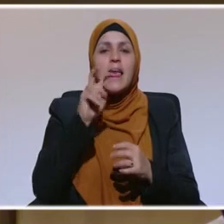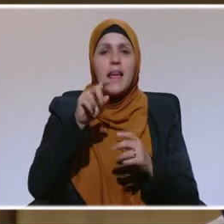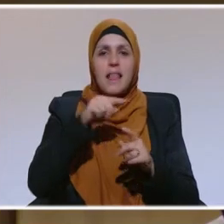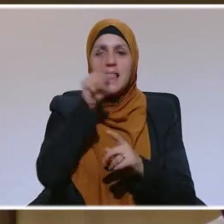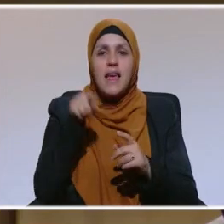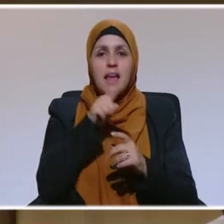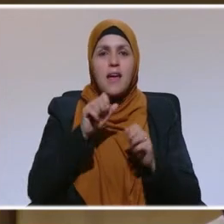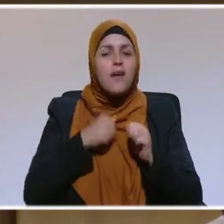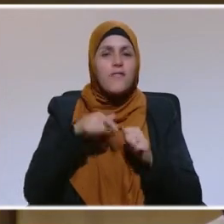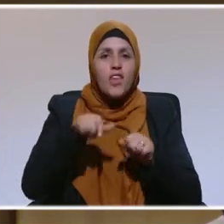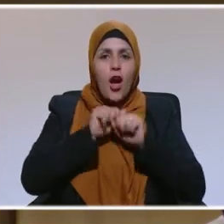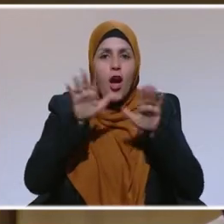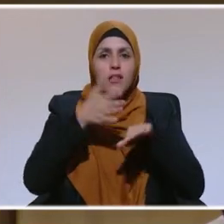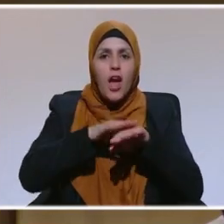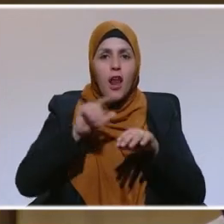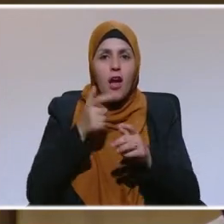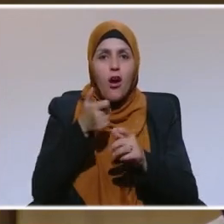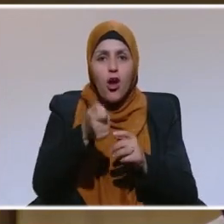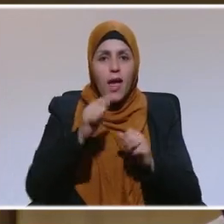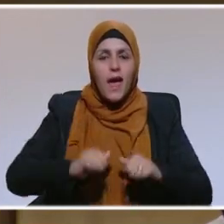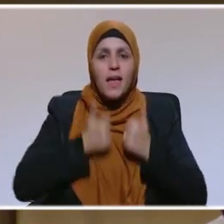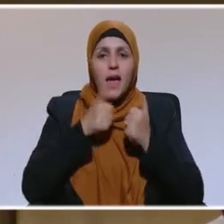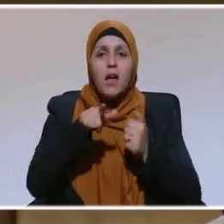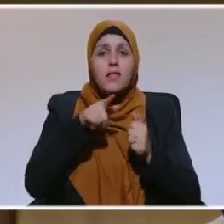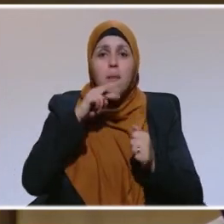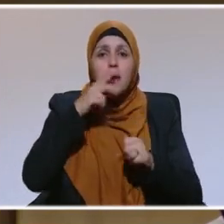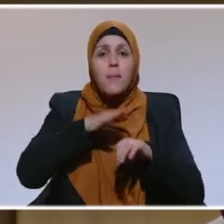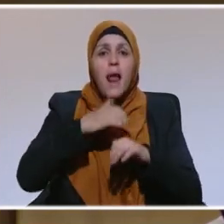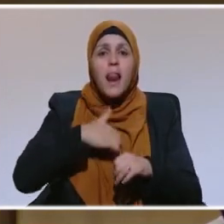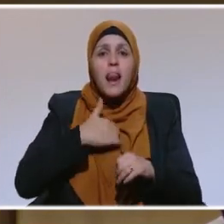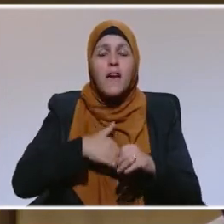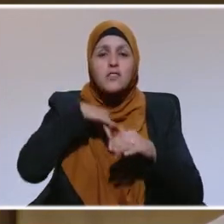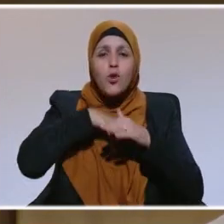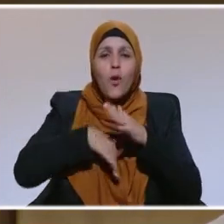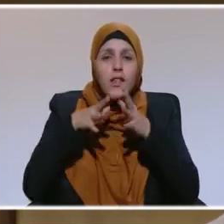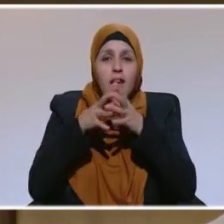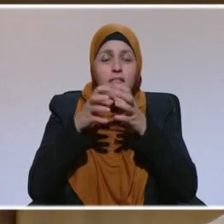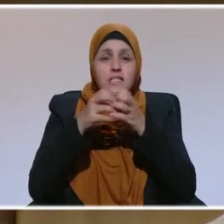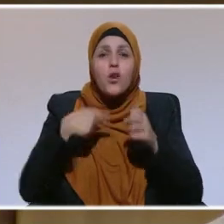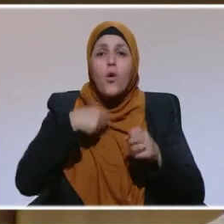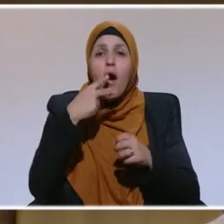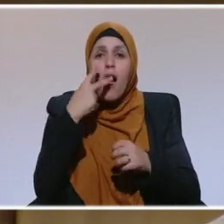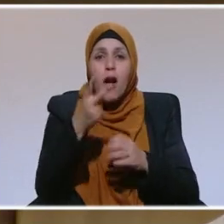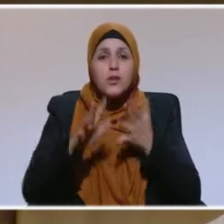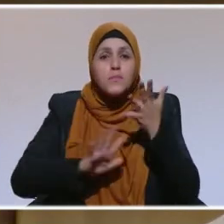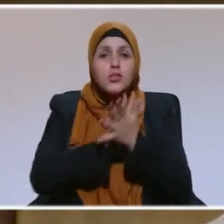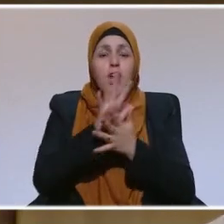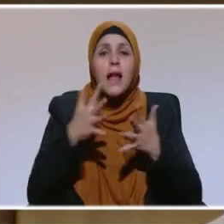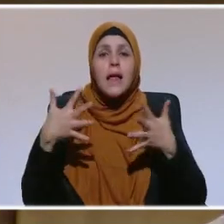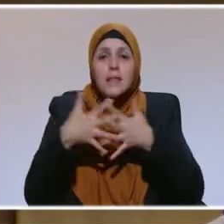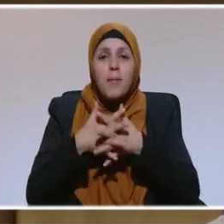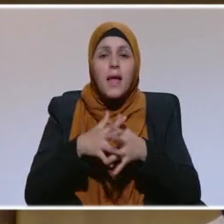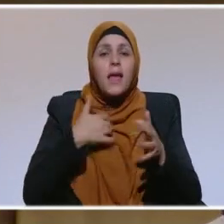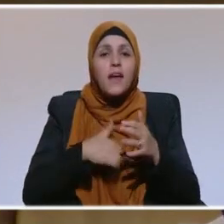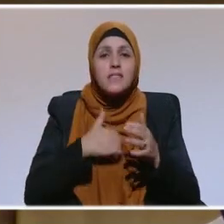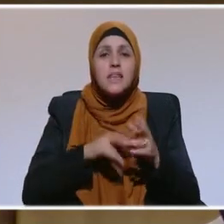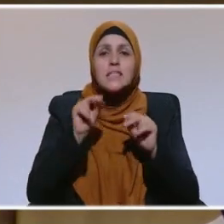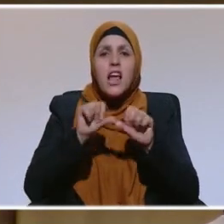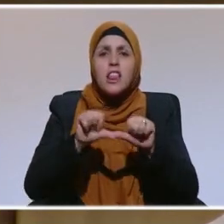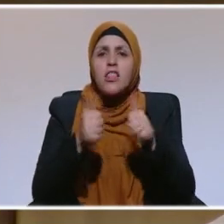الحياة، اللي بيغوص داخل النفس البشرية وبيستعرض العديد من المشاكل الاجتماعية والنفسية زي